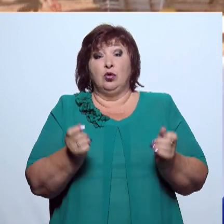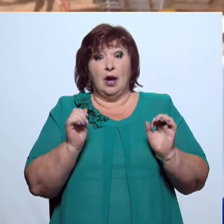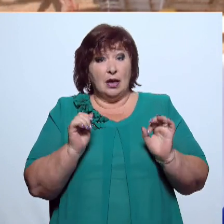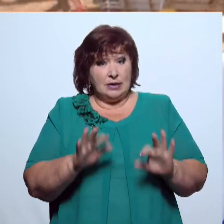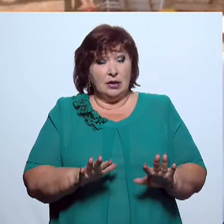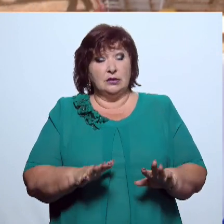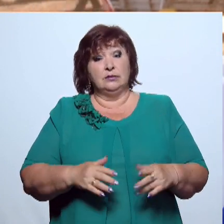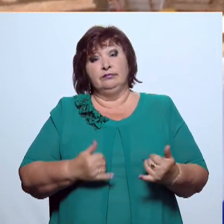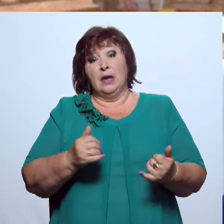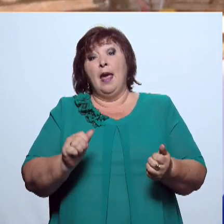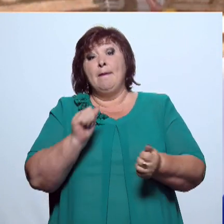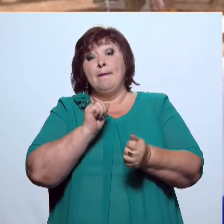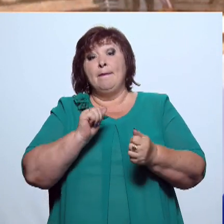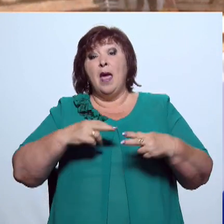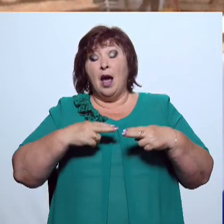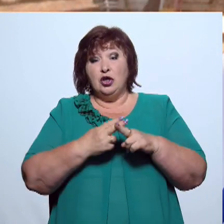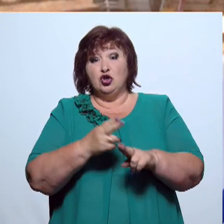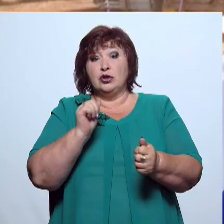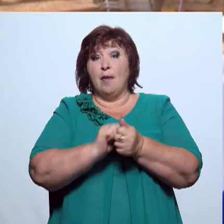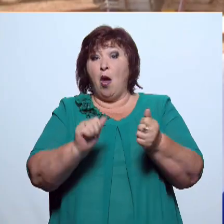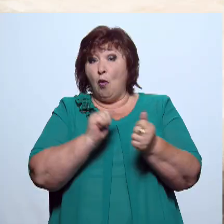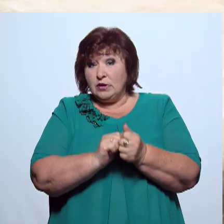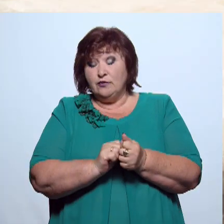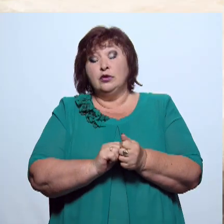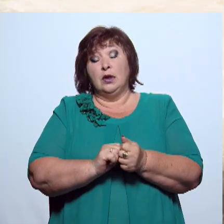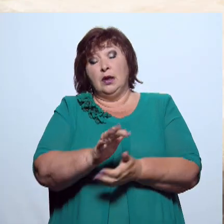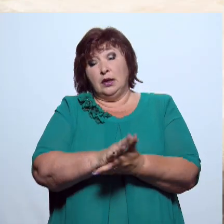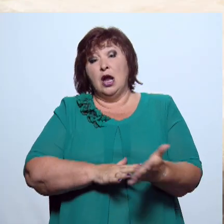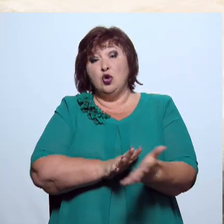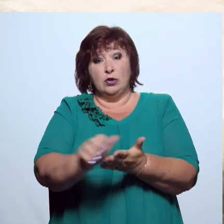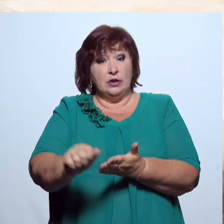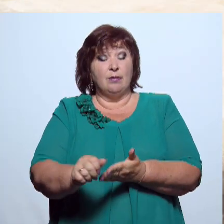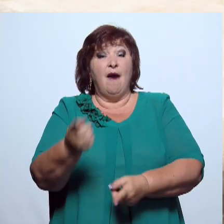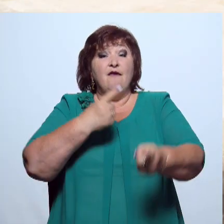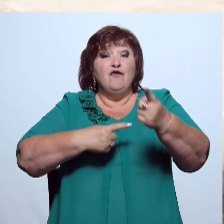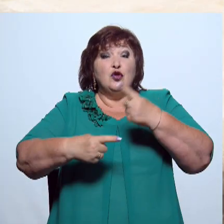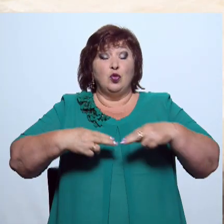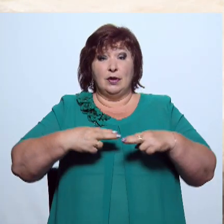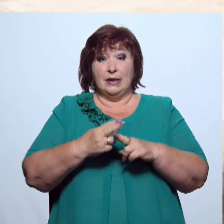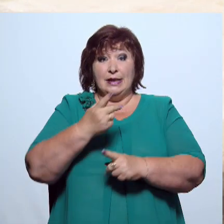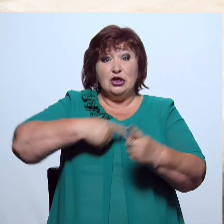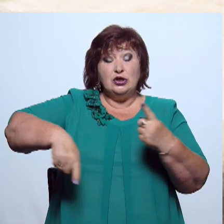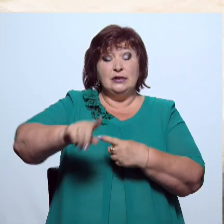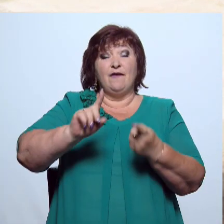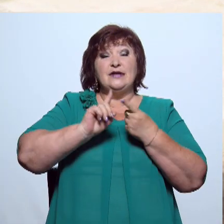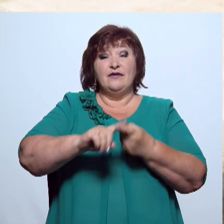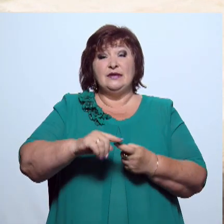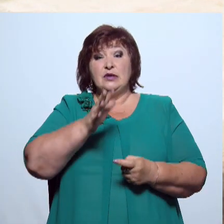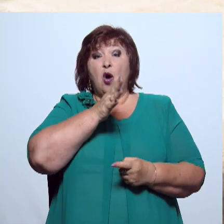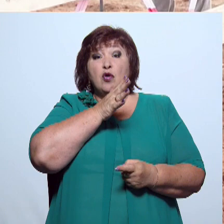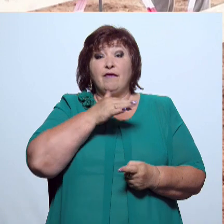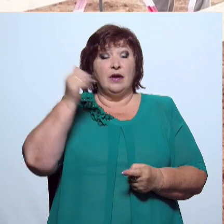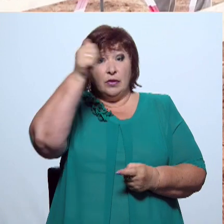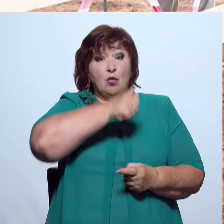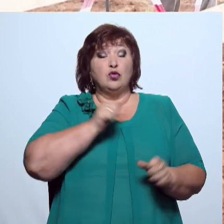подвергнут механическому обезвоживанию и в дальнейшем утилизирован. Вернуть повторно в технологический цикл в зависимости от сезона можно будет